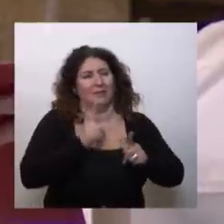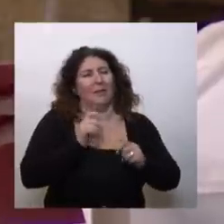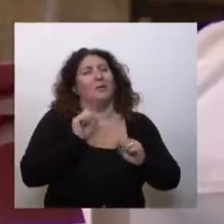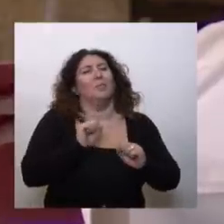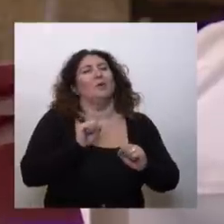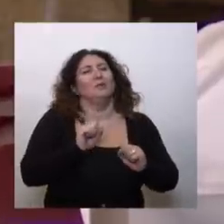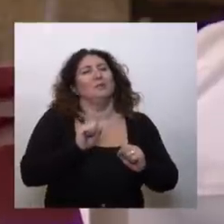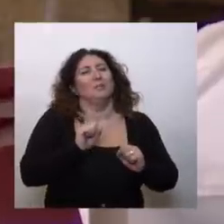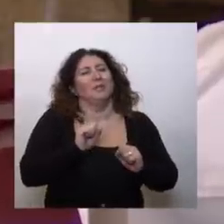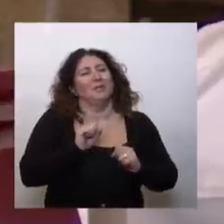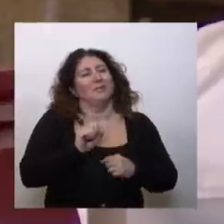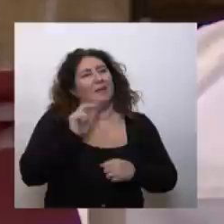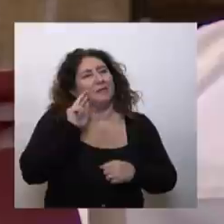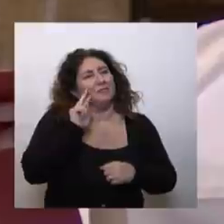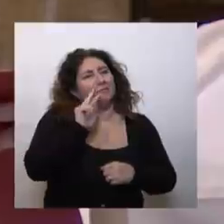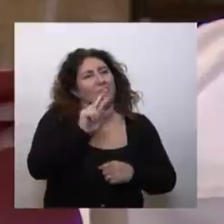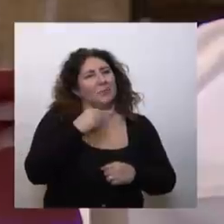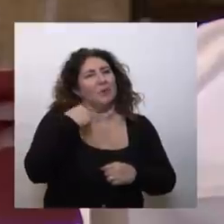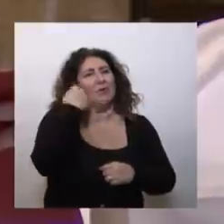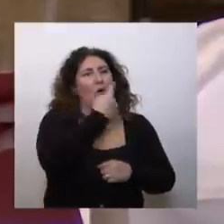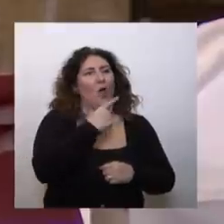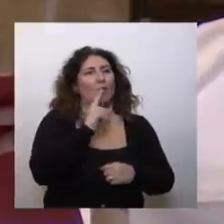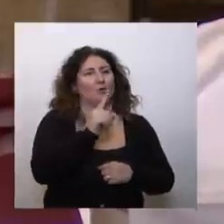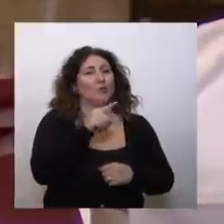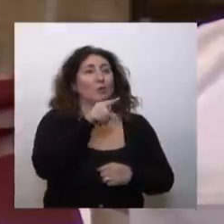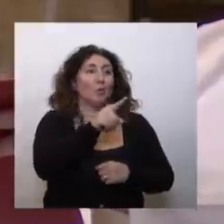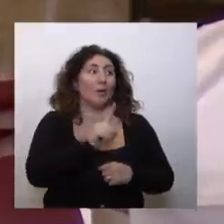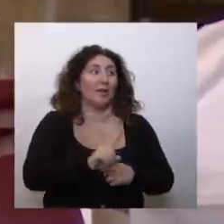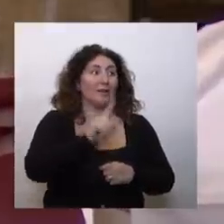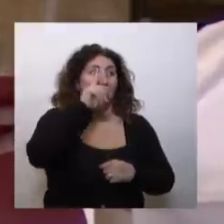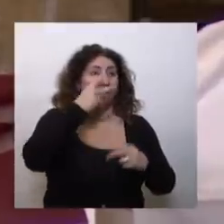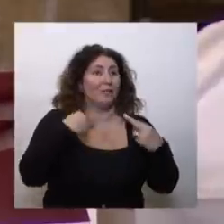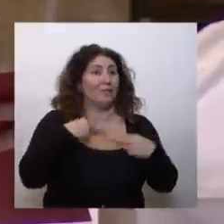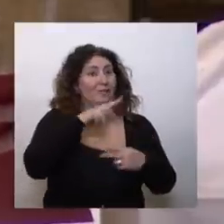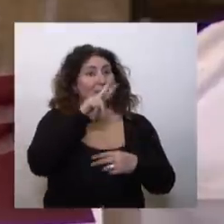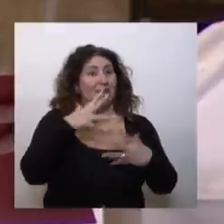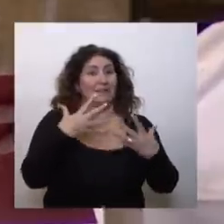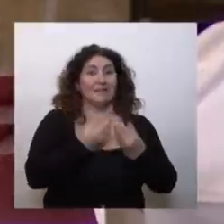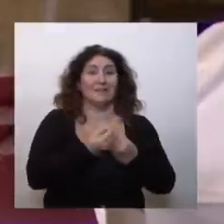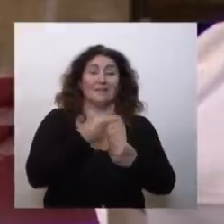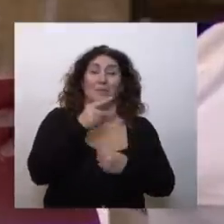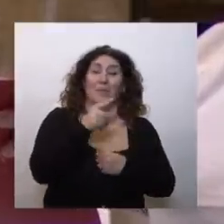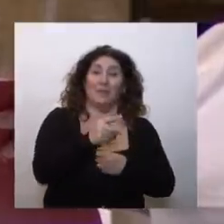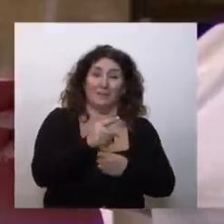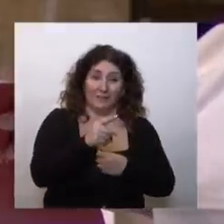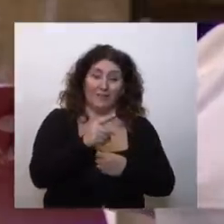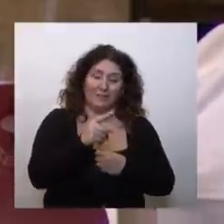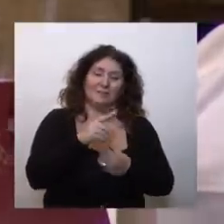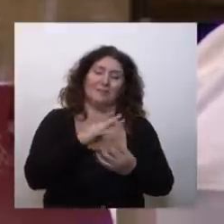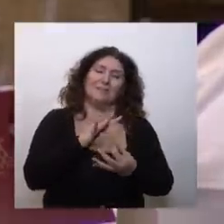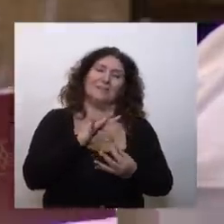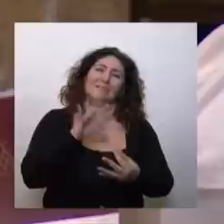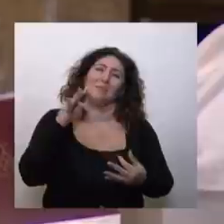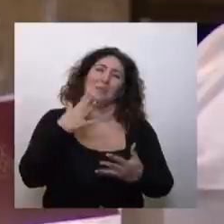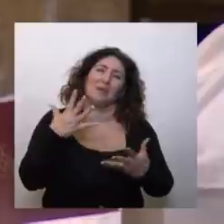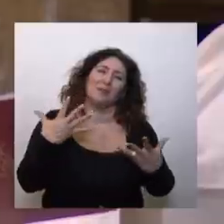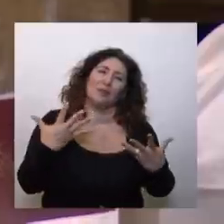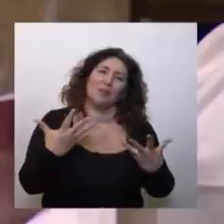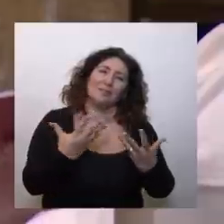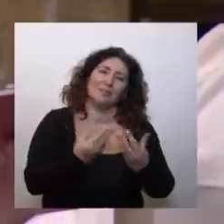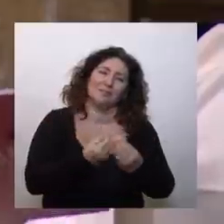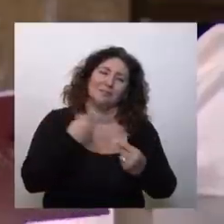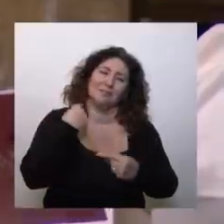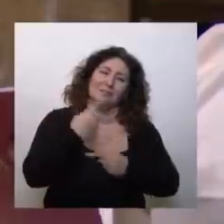glorioso. Egli è Dio e vive e regna con te nell'unità dello Spirito Santo per tutti